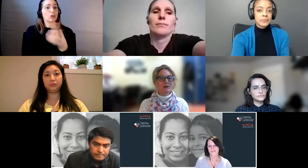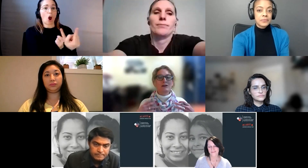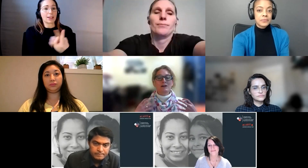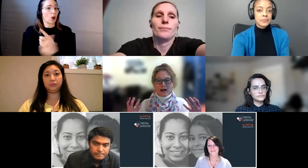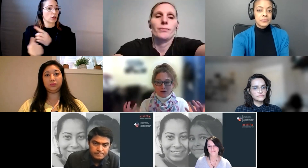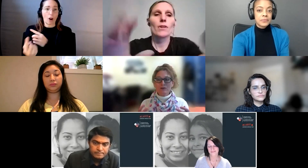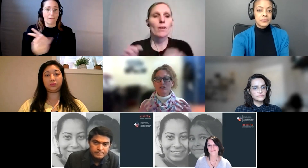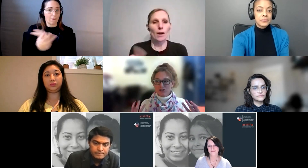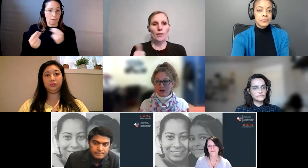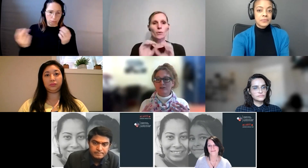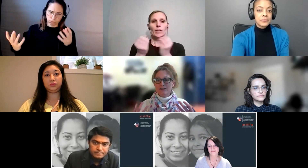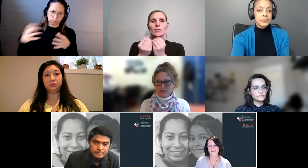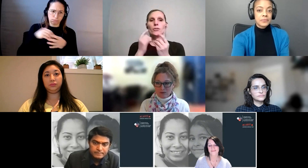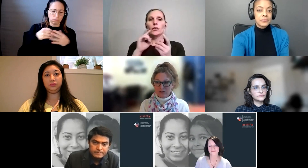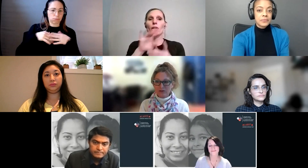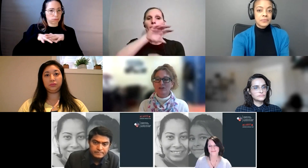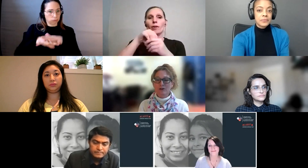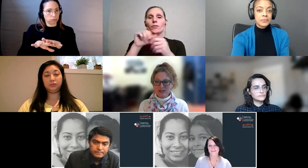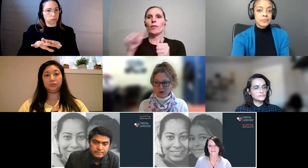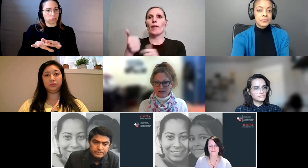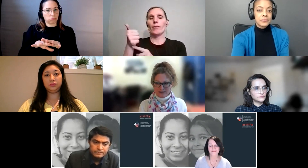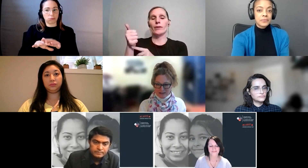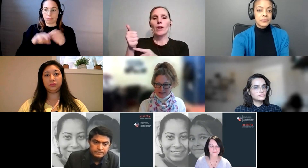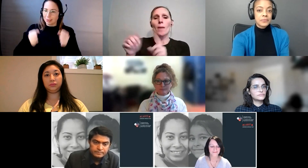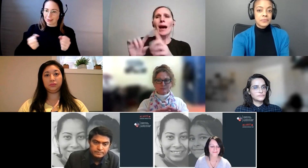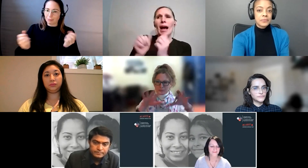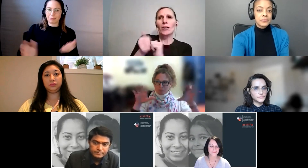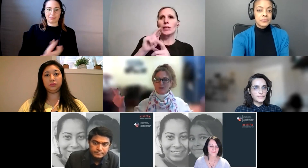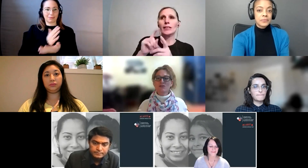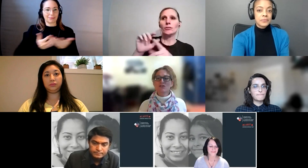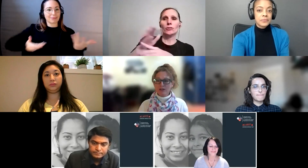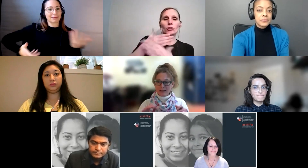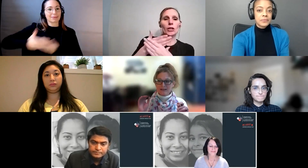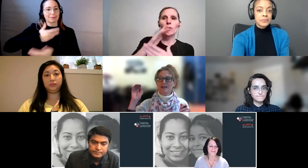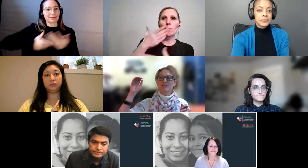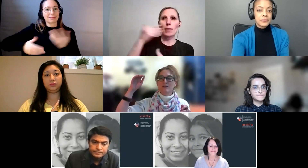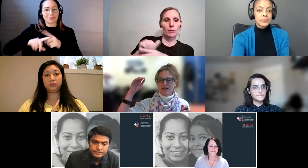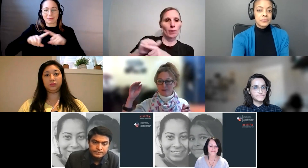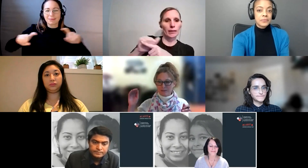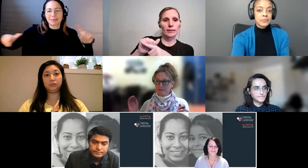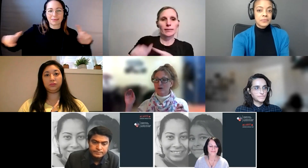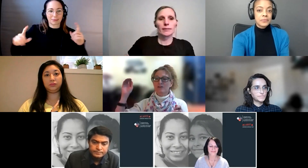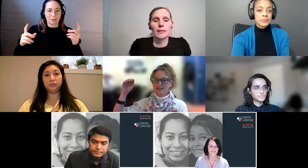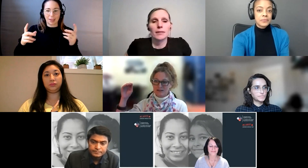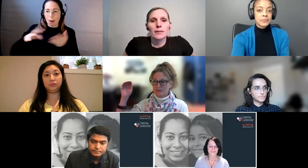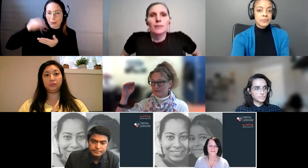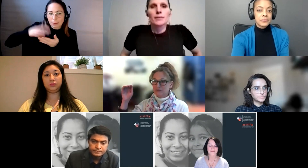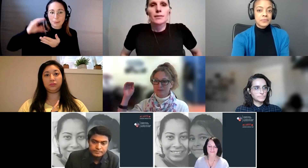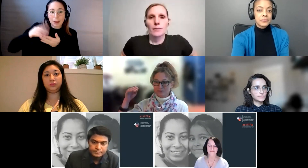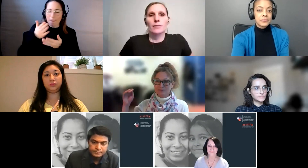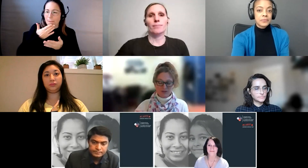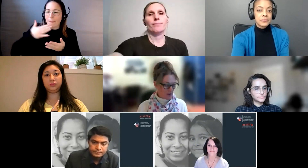sont intégrées. Comment est-ce que nous pouvons partager les leçons que nous avons apprises et partager les meilleures pratiques